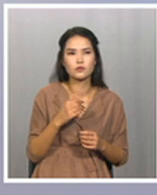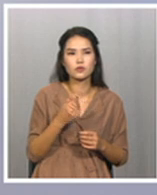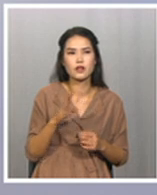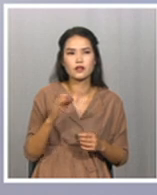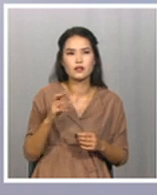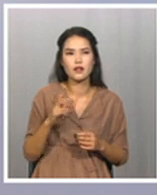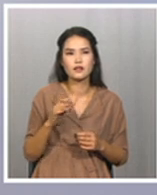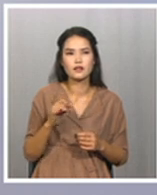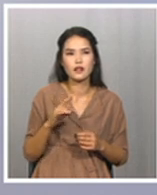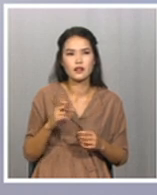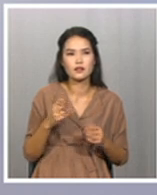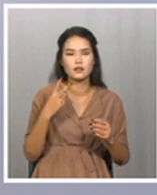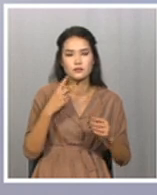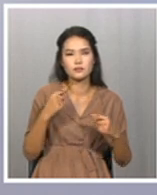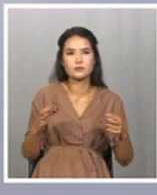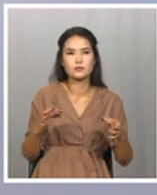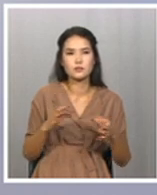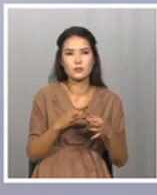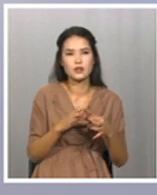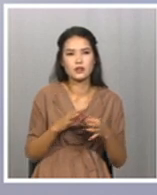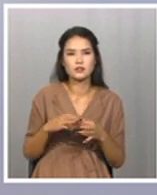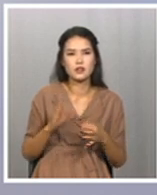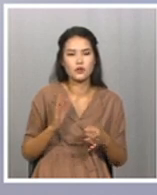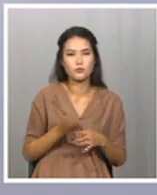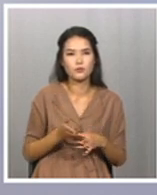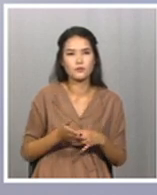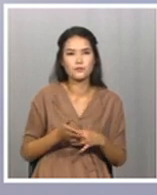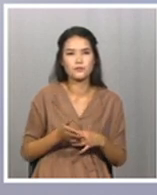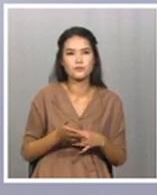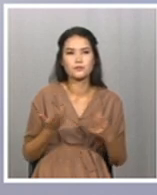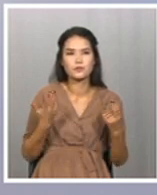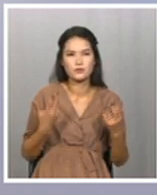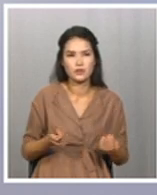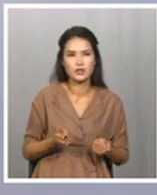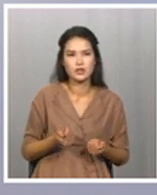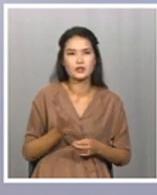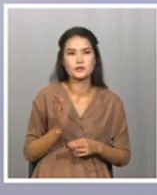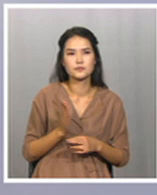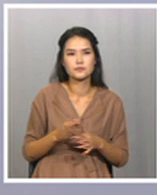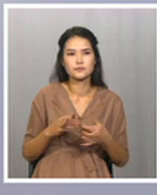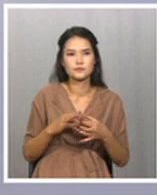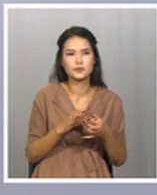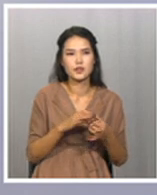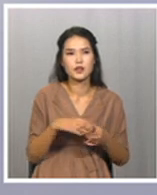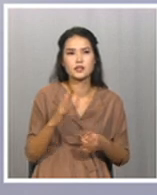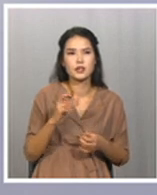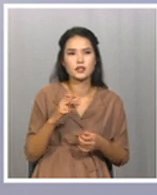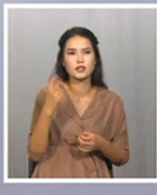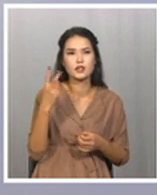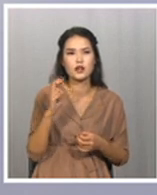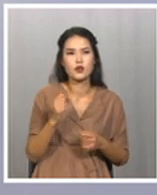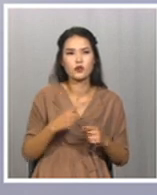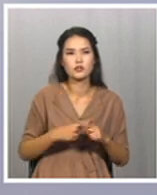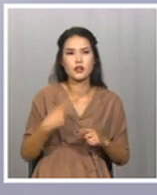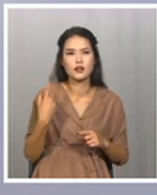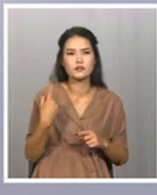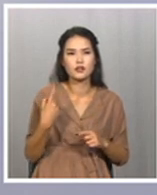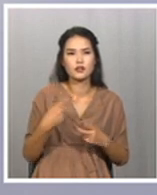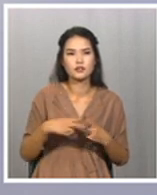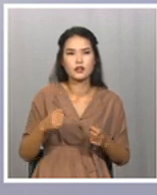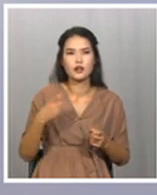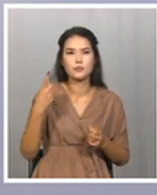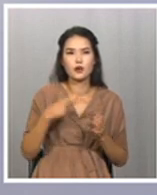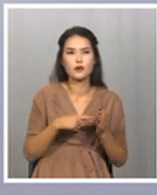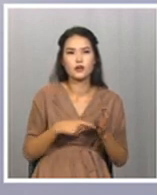тангенсті байланыстыратын тепе-теңдік бар ма еді? Әрине, сіздер оны көріп тұрсыздар. Тангенс квадрат альфа қосылған 1, 1